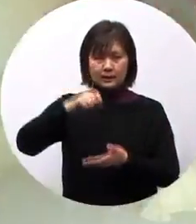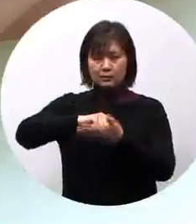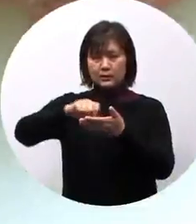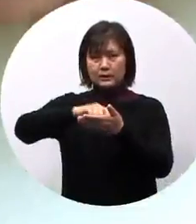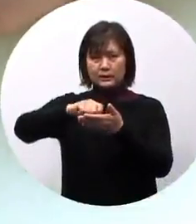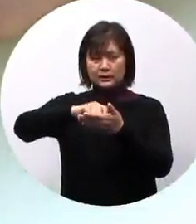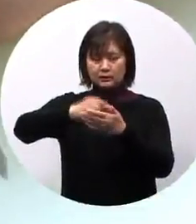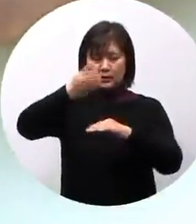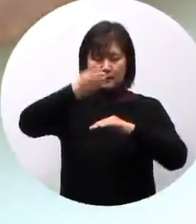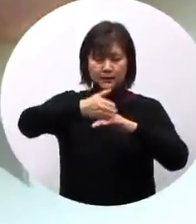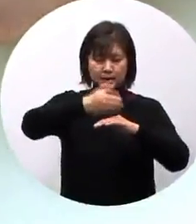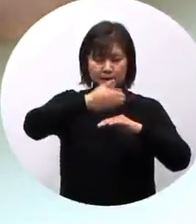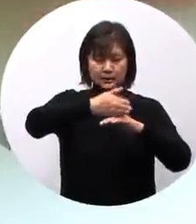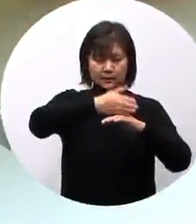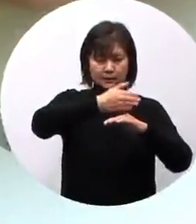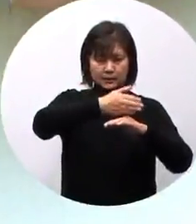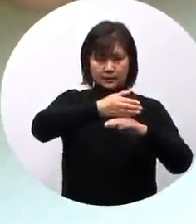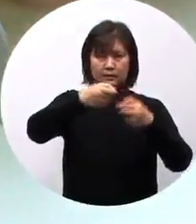ておきます。